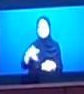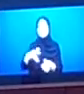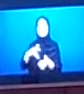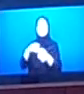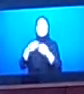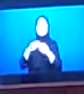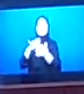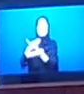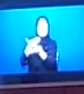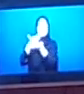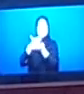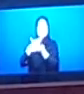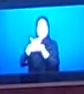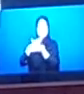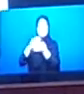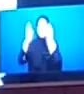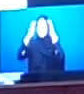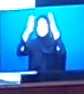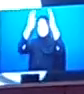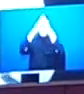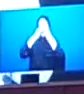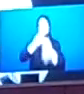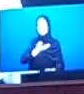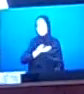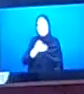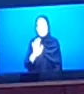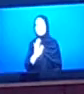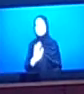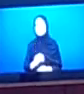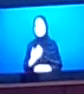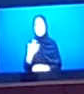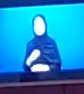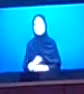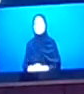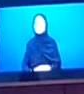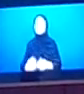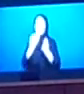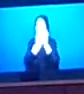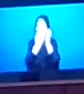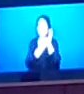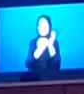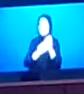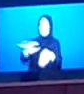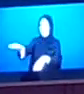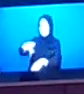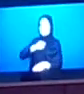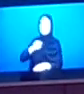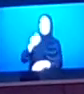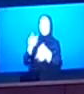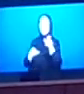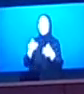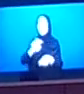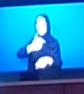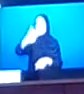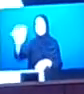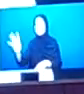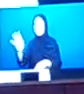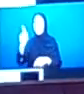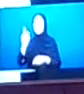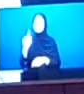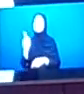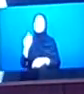sudah betul kita akan diambil oleh orang lain di